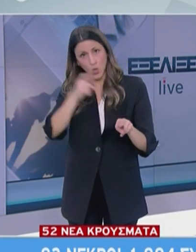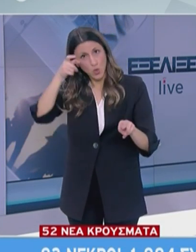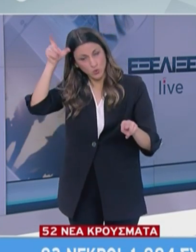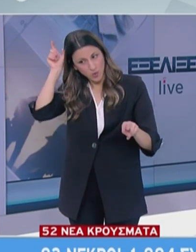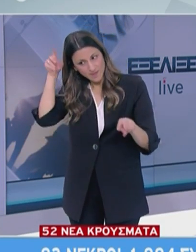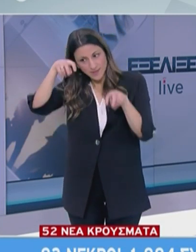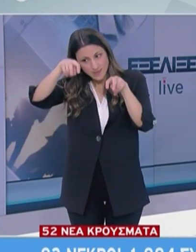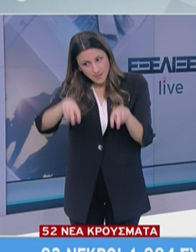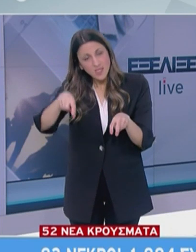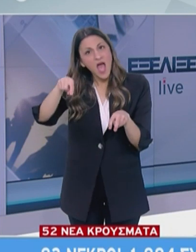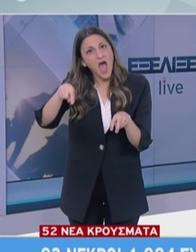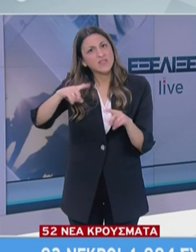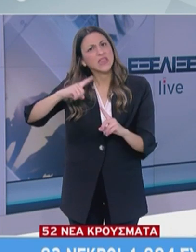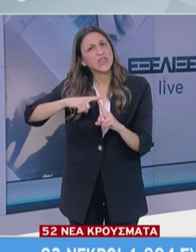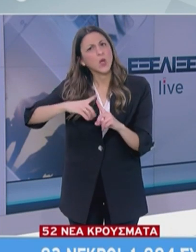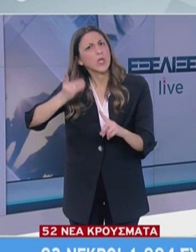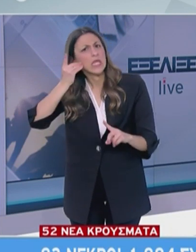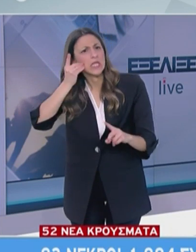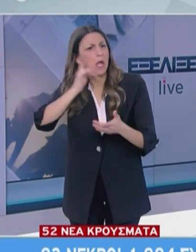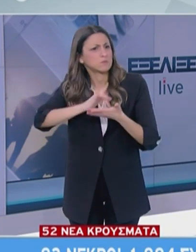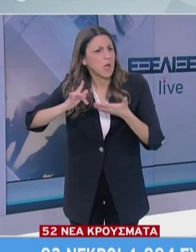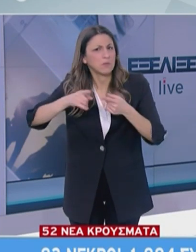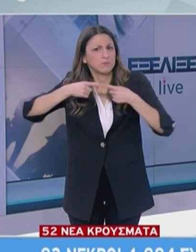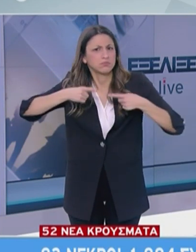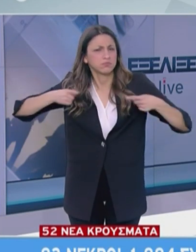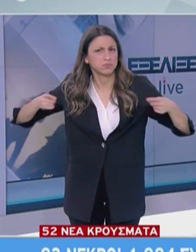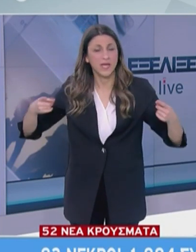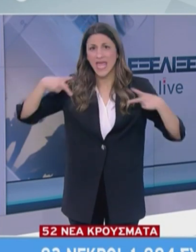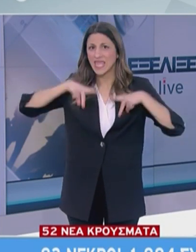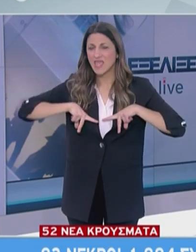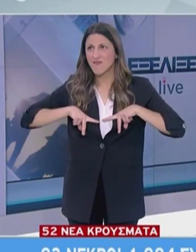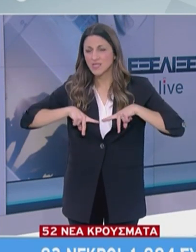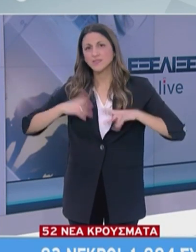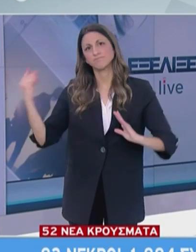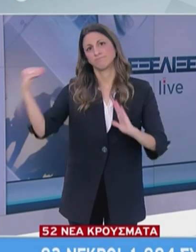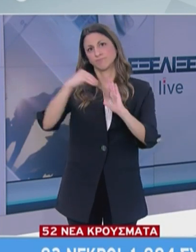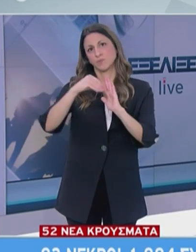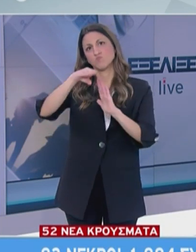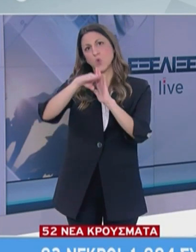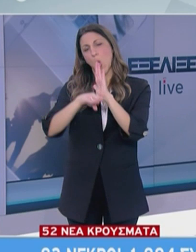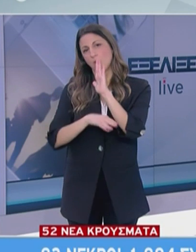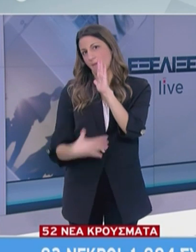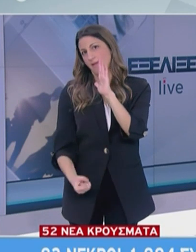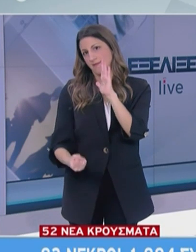Και εντάσσεται στο συνολικό στρατηγικό σχεδιασμό της κυβέρνησης, έτσι ώστε να δούμε